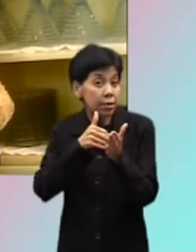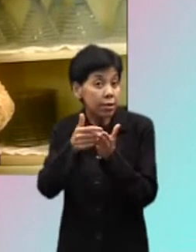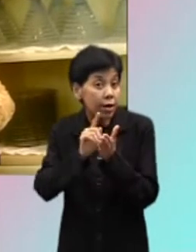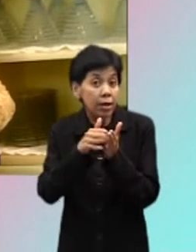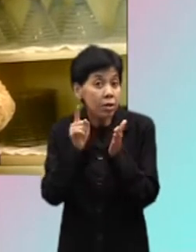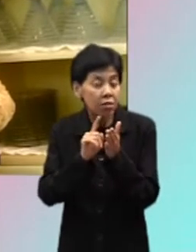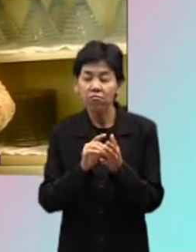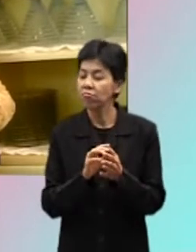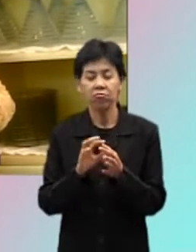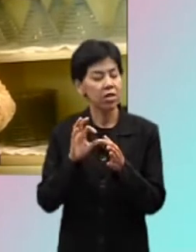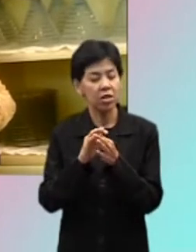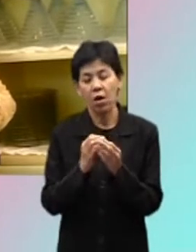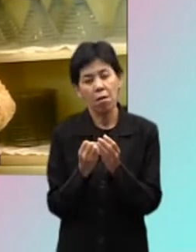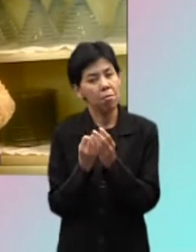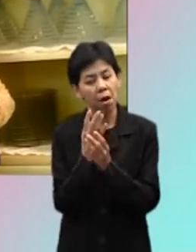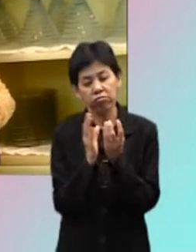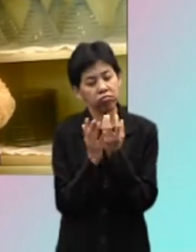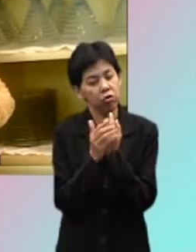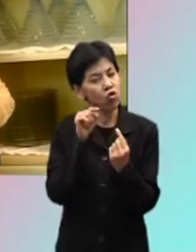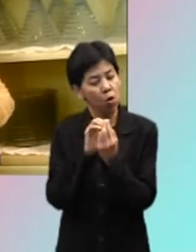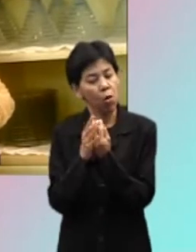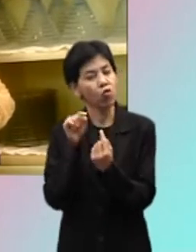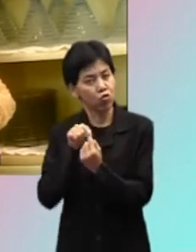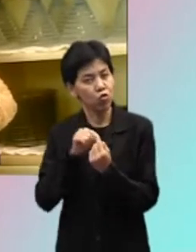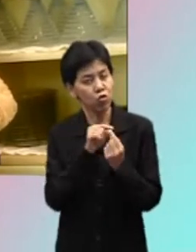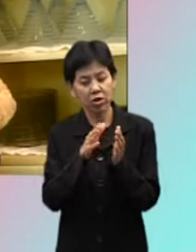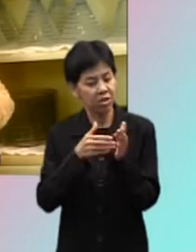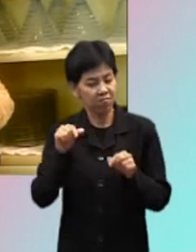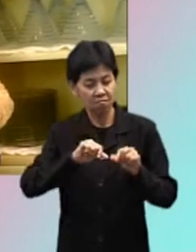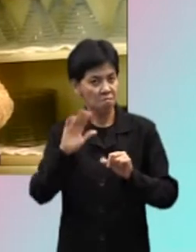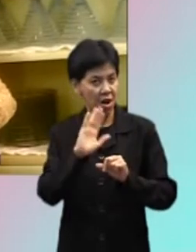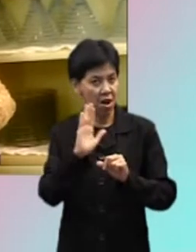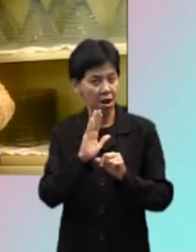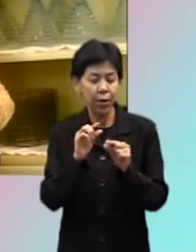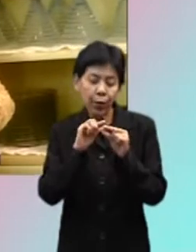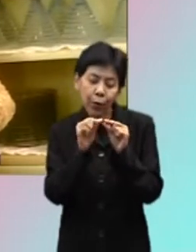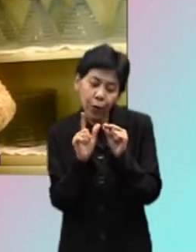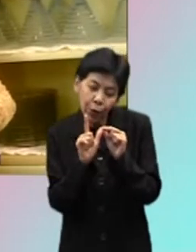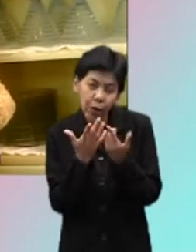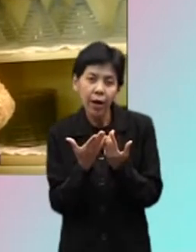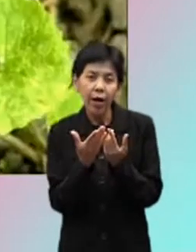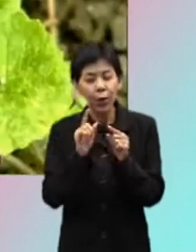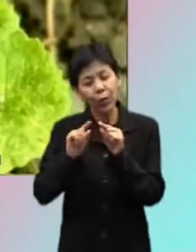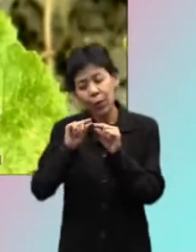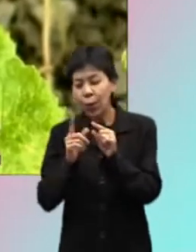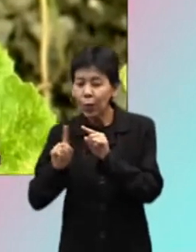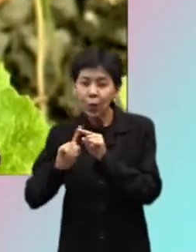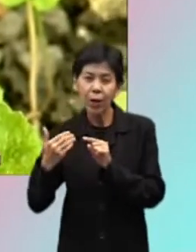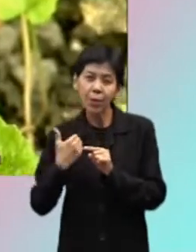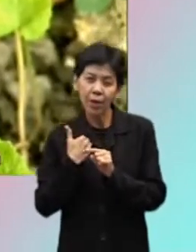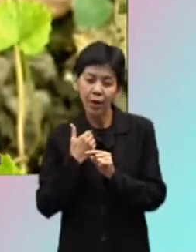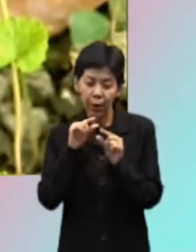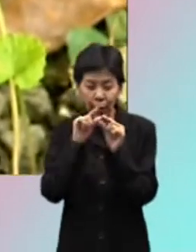ใช้สีจากผักและผลไม้นั้นๆ นะคะก็เลยมีไอศกรีมผักก็คือดอกสโนดอกขจรนะคะใบบัว